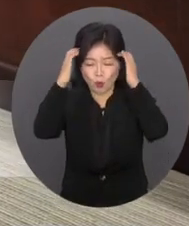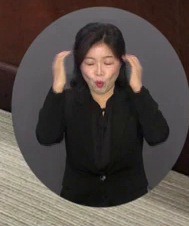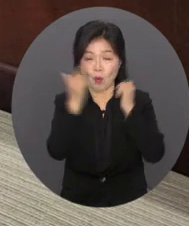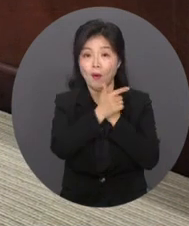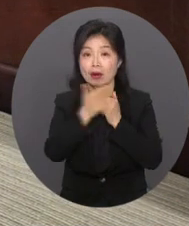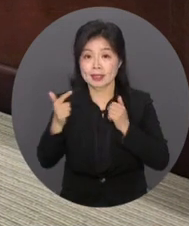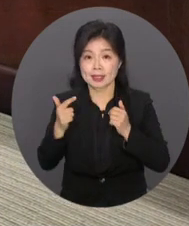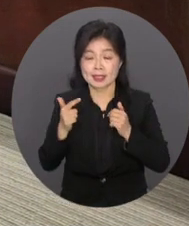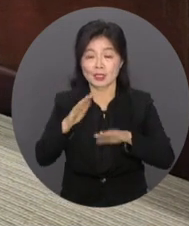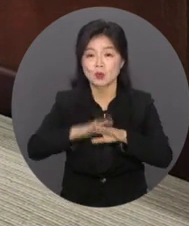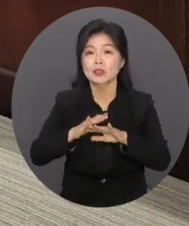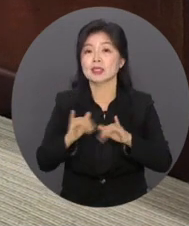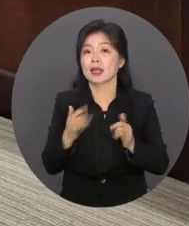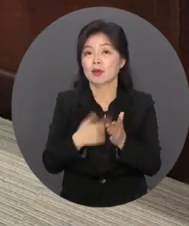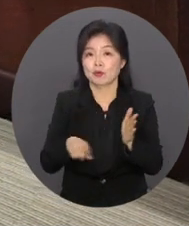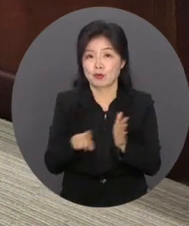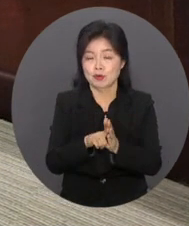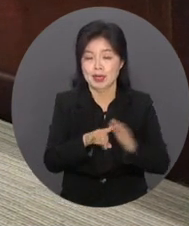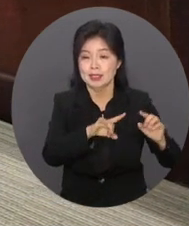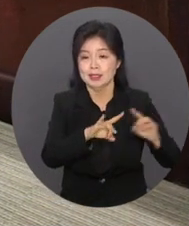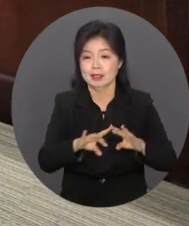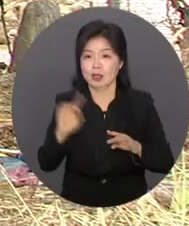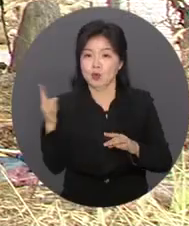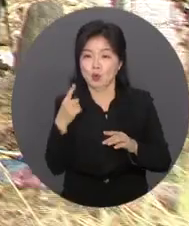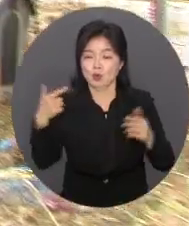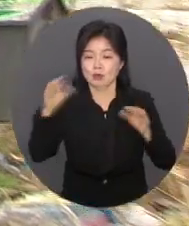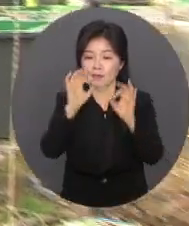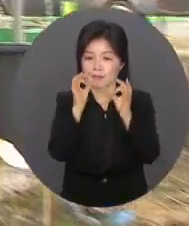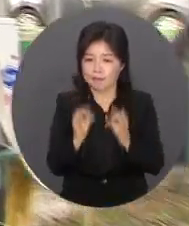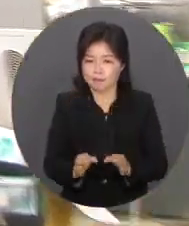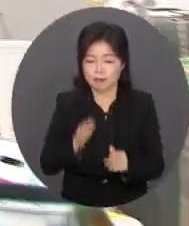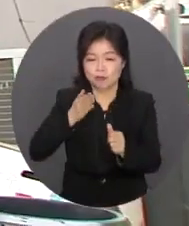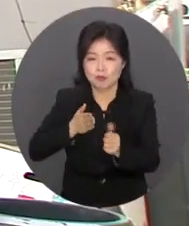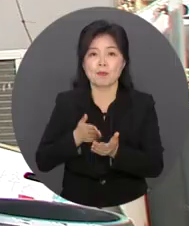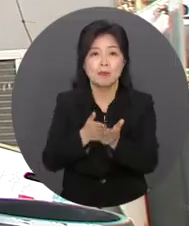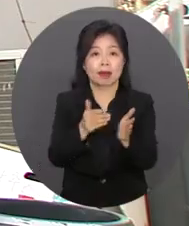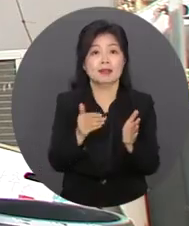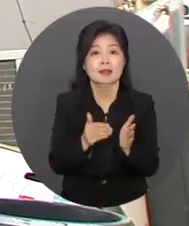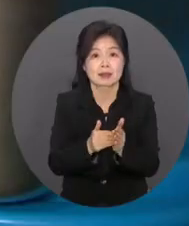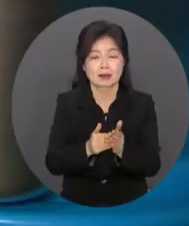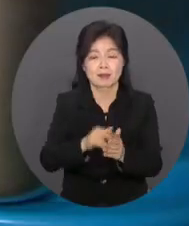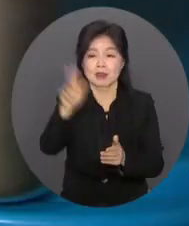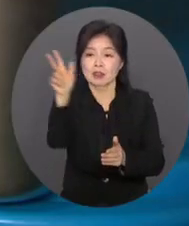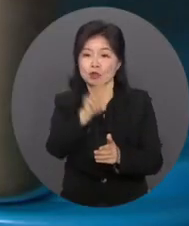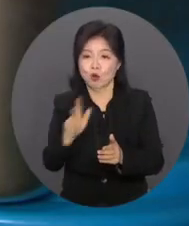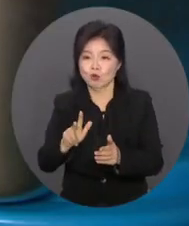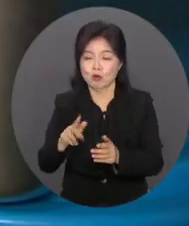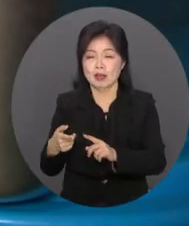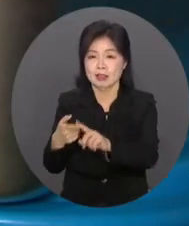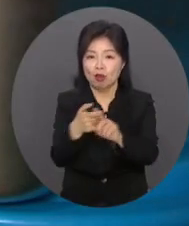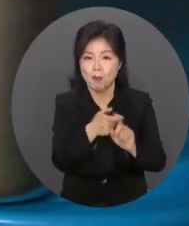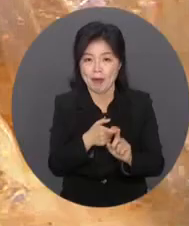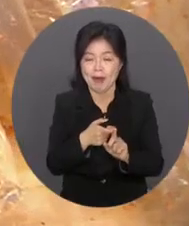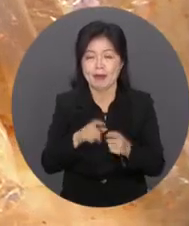농민지원을 위해 농사용 전력 가격 인하를 촉구했습니다 MBC 보도 이후 한전은 전국 농민의 총연맹 등의